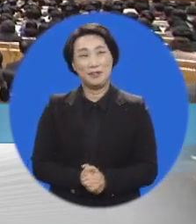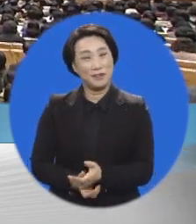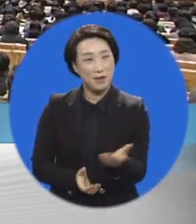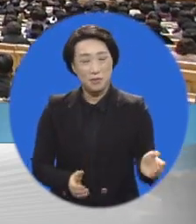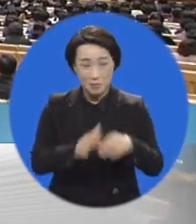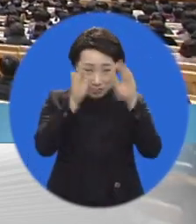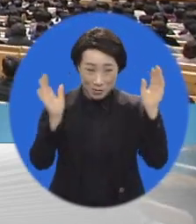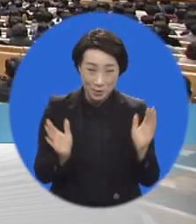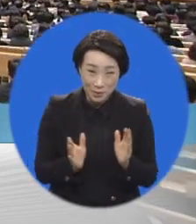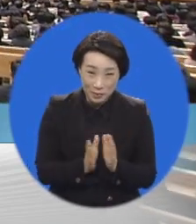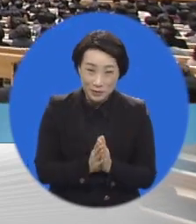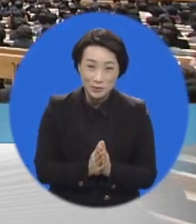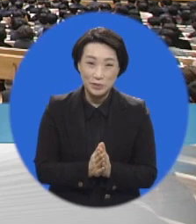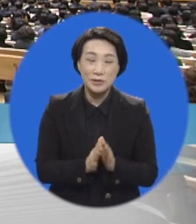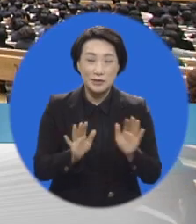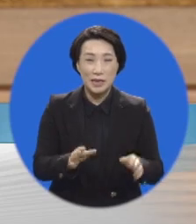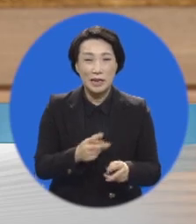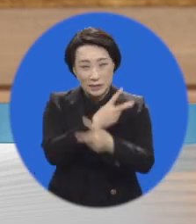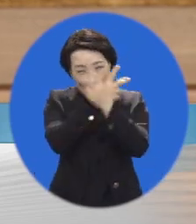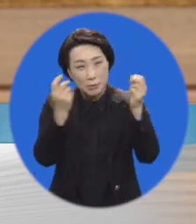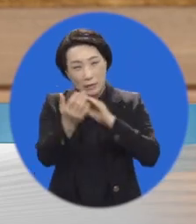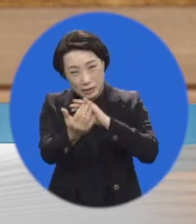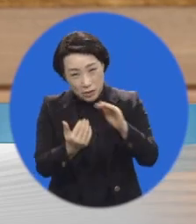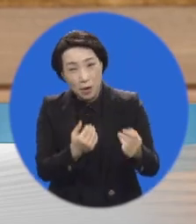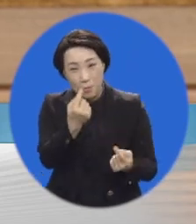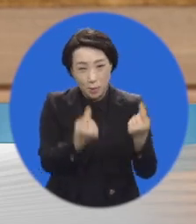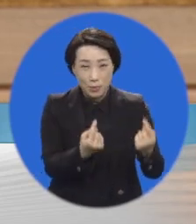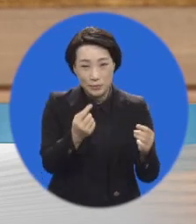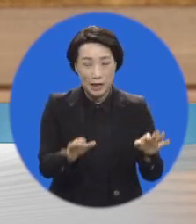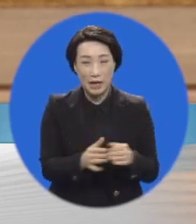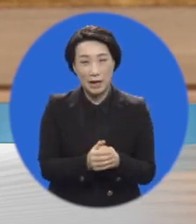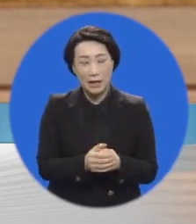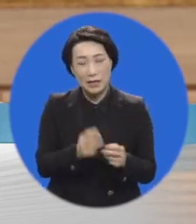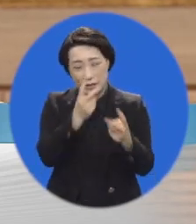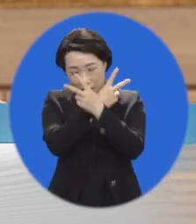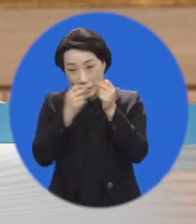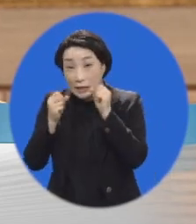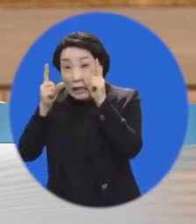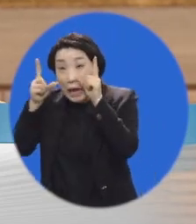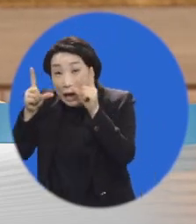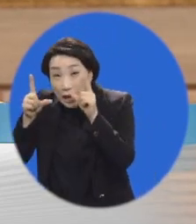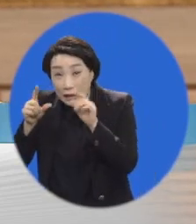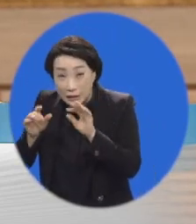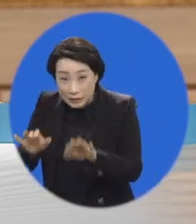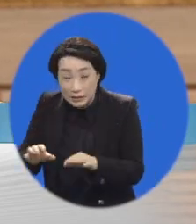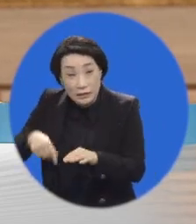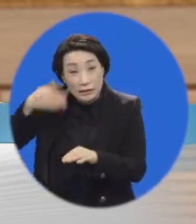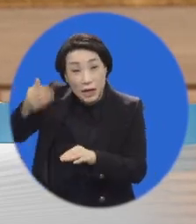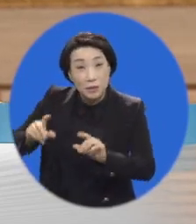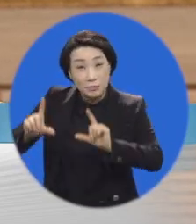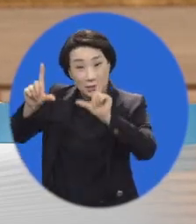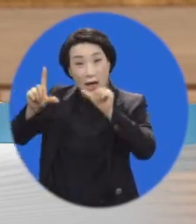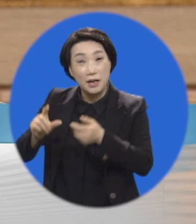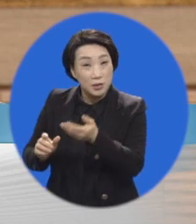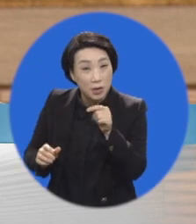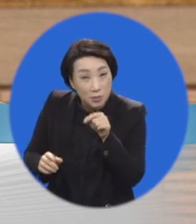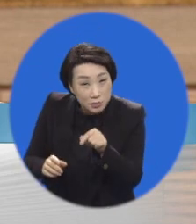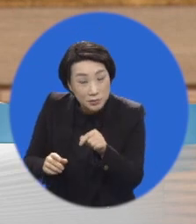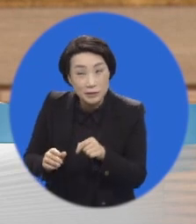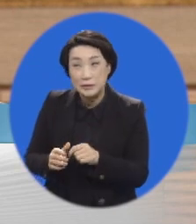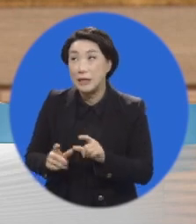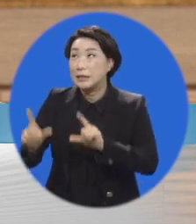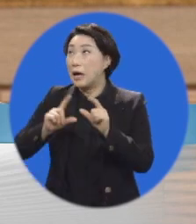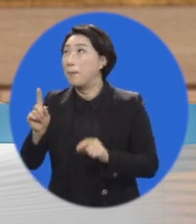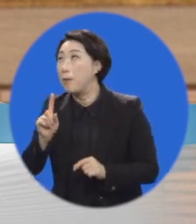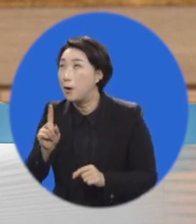모두가 다 잠들기 전보다 잠에서 깬 다음 날을 어떻게